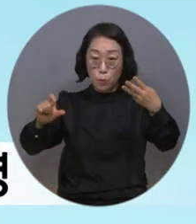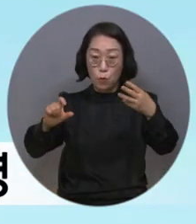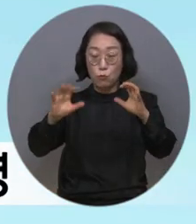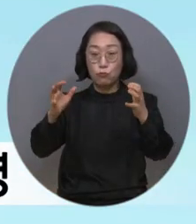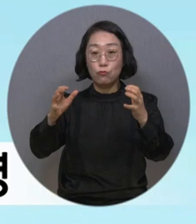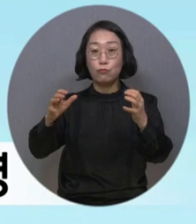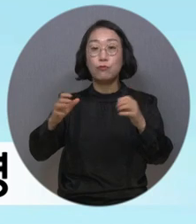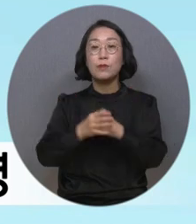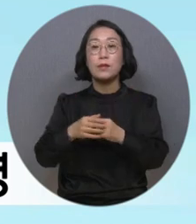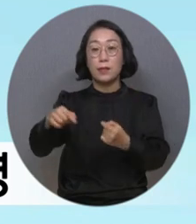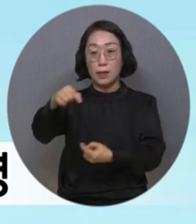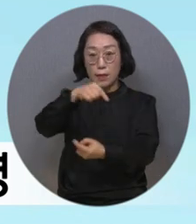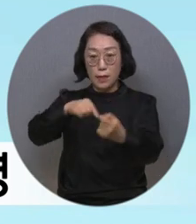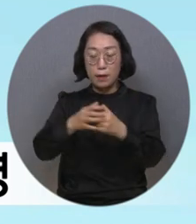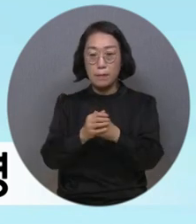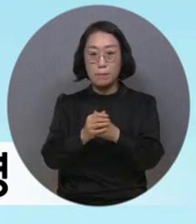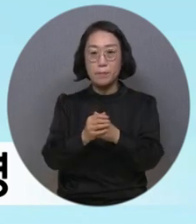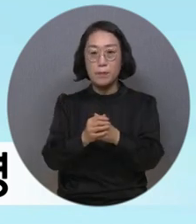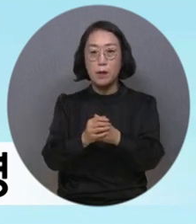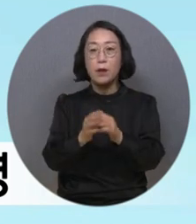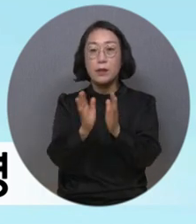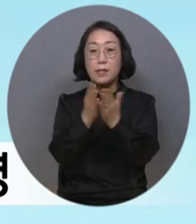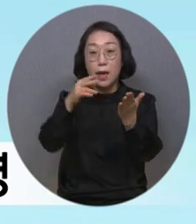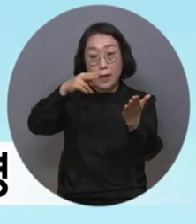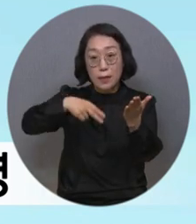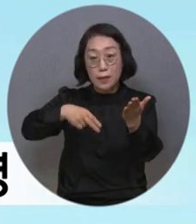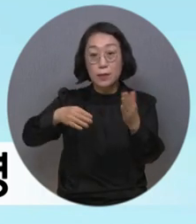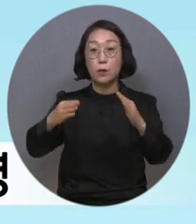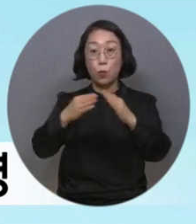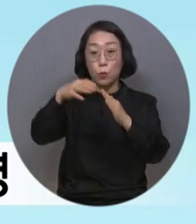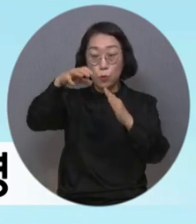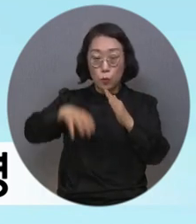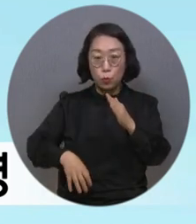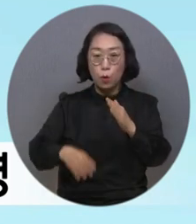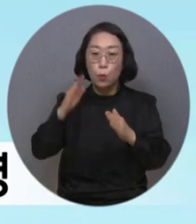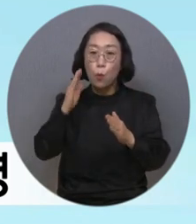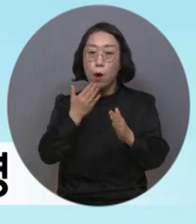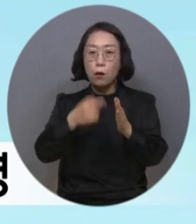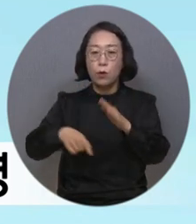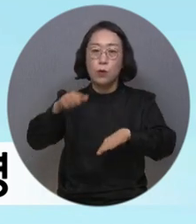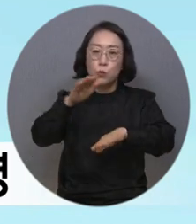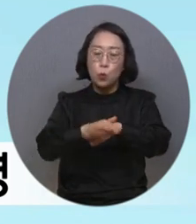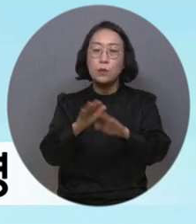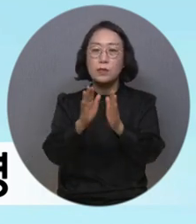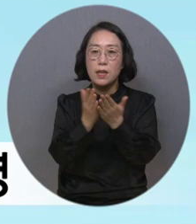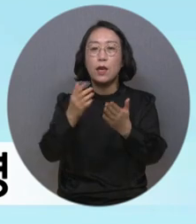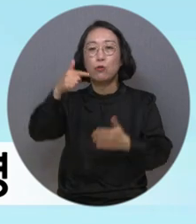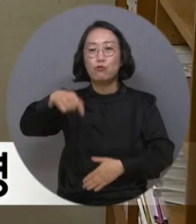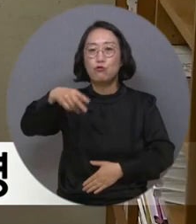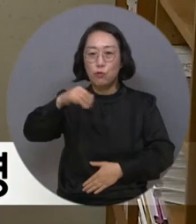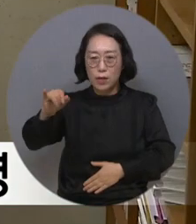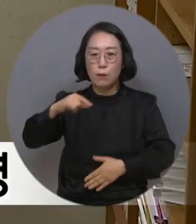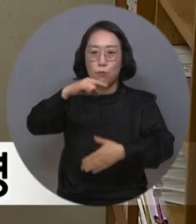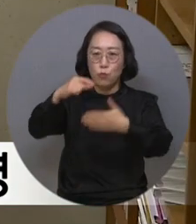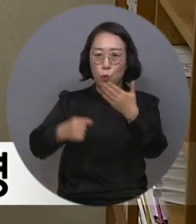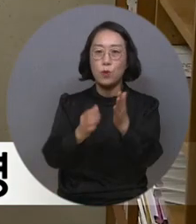국립장애인 도서관이 청각장애인을 위한 손책 놀이 독서 프로그램 운영에 들어갔습니다